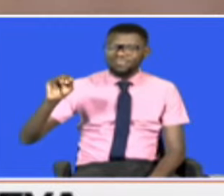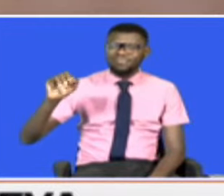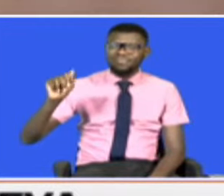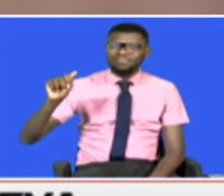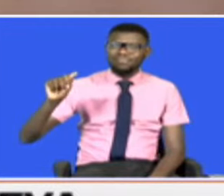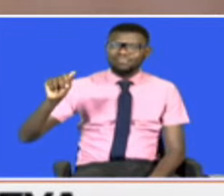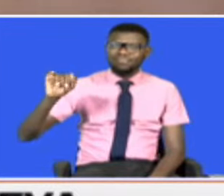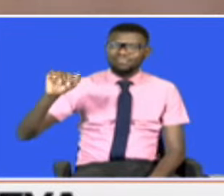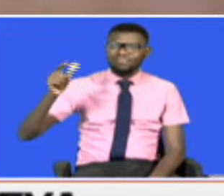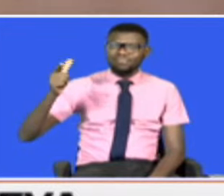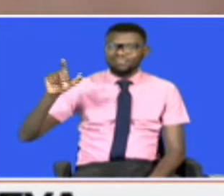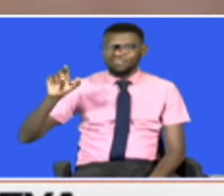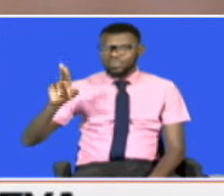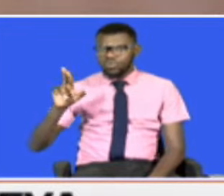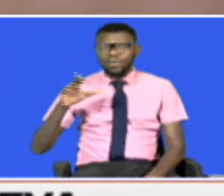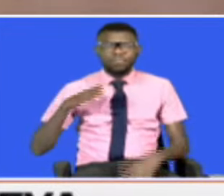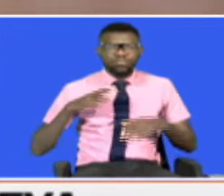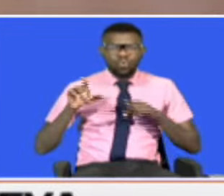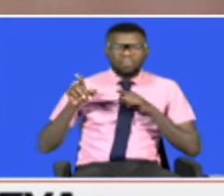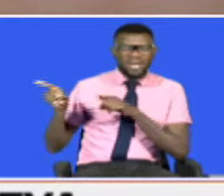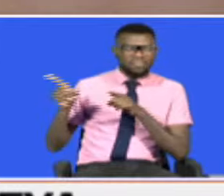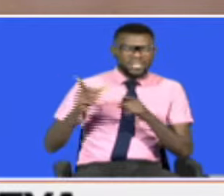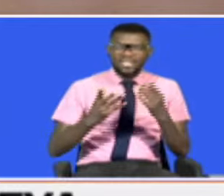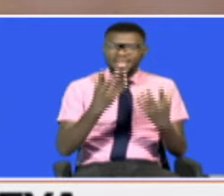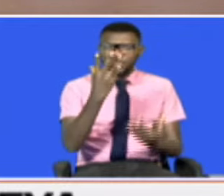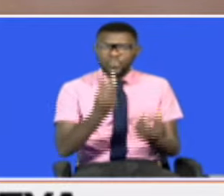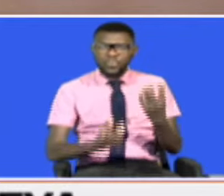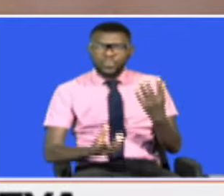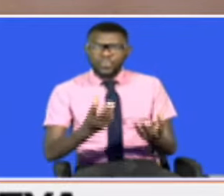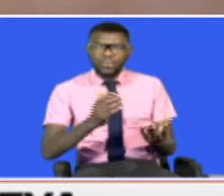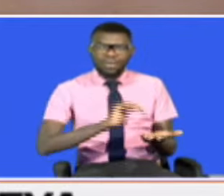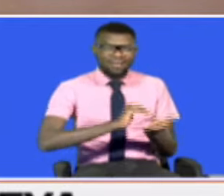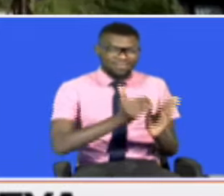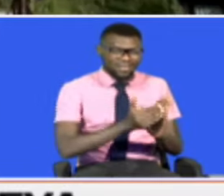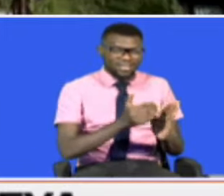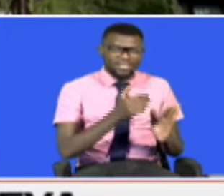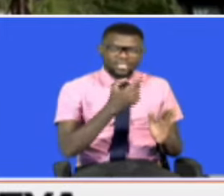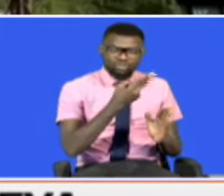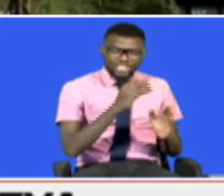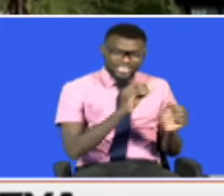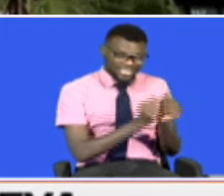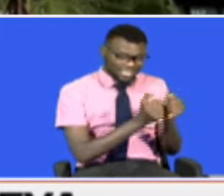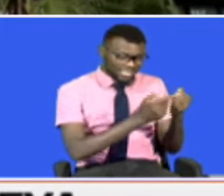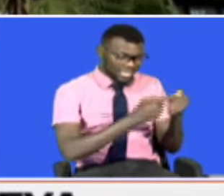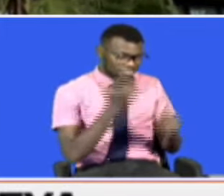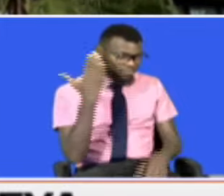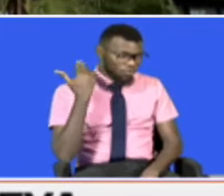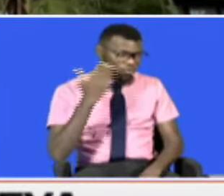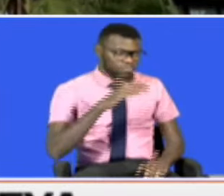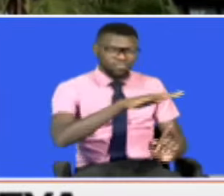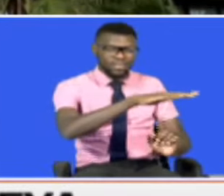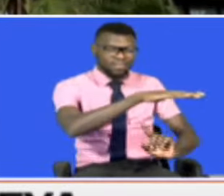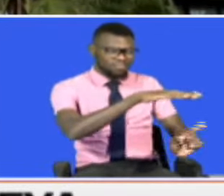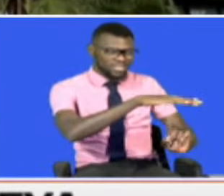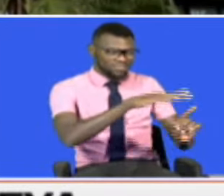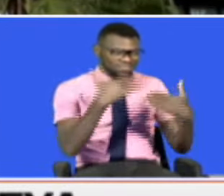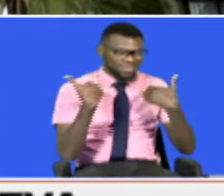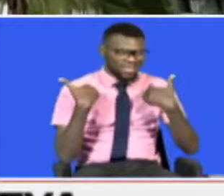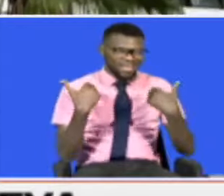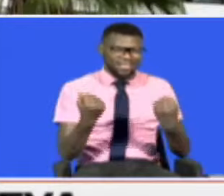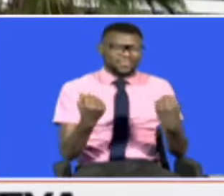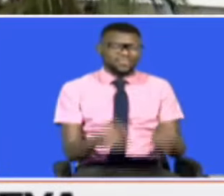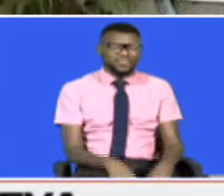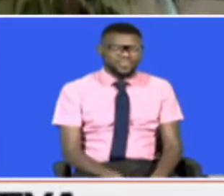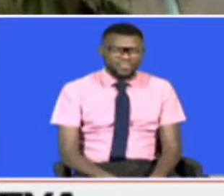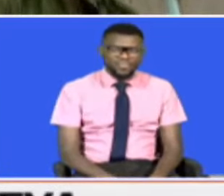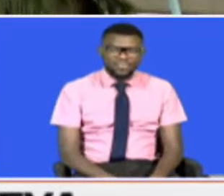na shutuma za ubadhirifu wa fedha mnamo mwaka wa 2016 ambapo wizara hiyo ililazimika kurudisha